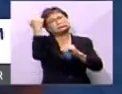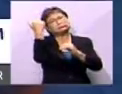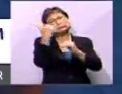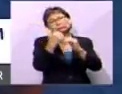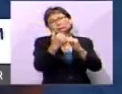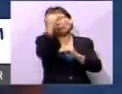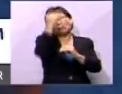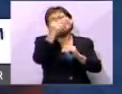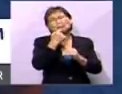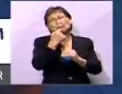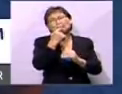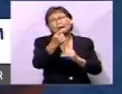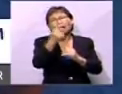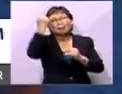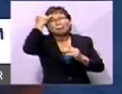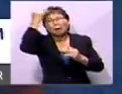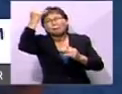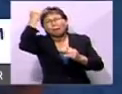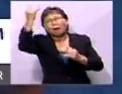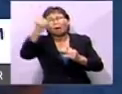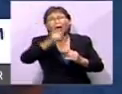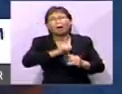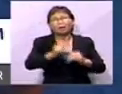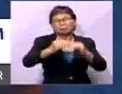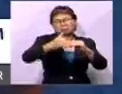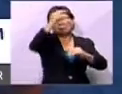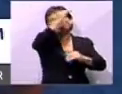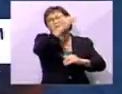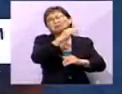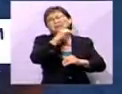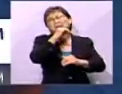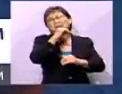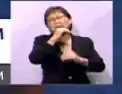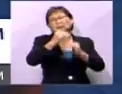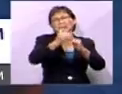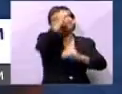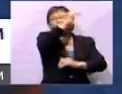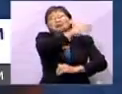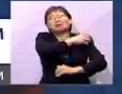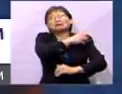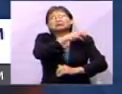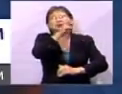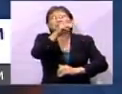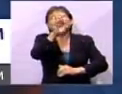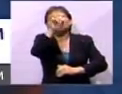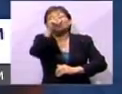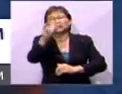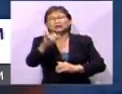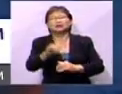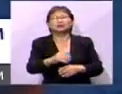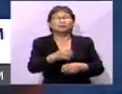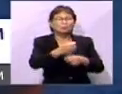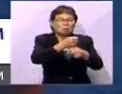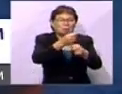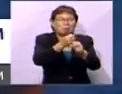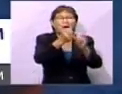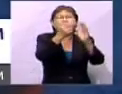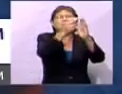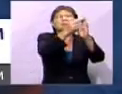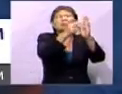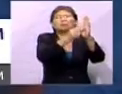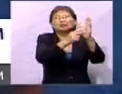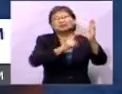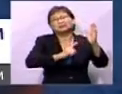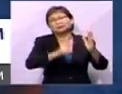dengan mengeluarkan pandangan-pandangan agama, melangkaui kuasa mufti-mufti umpamanya, mengeluarkan fatwa dan pandangan agama tanpa merujuk